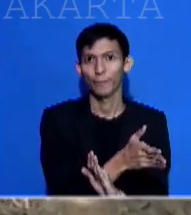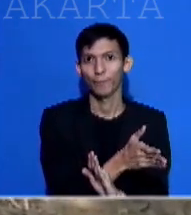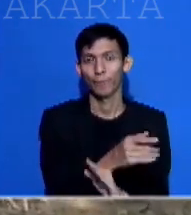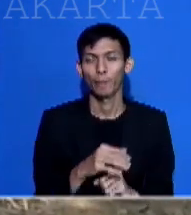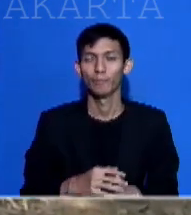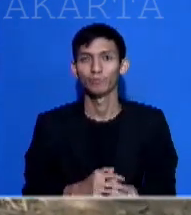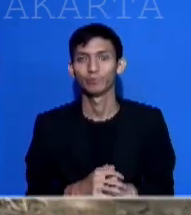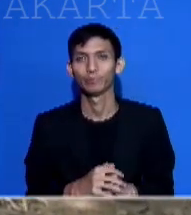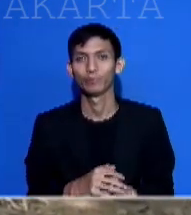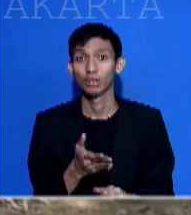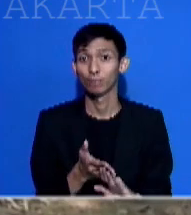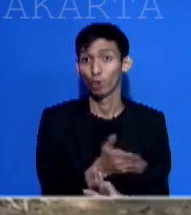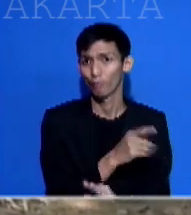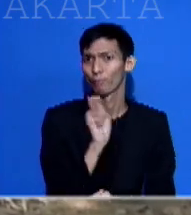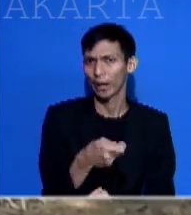dikendalikan pakai obat.